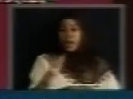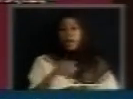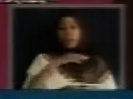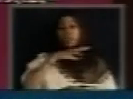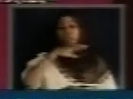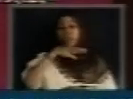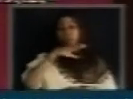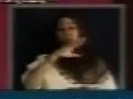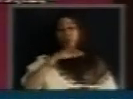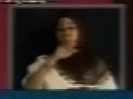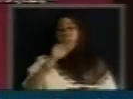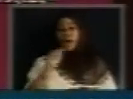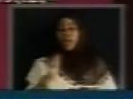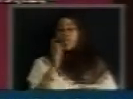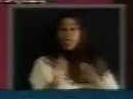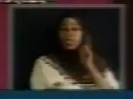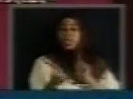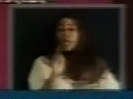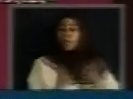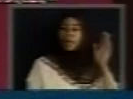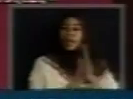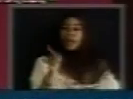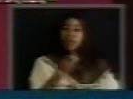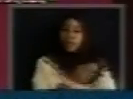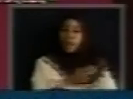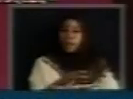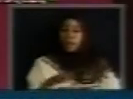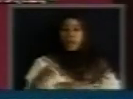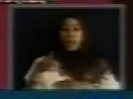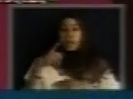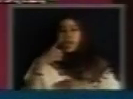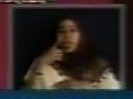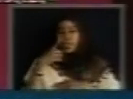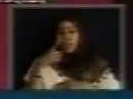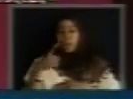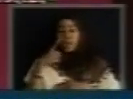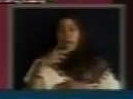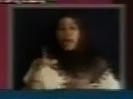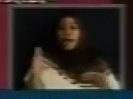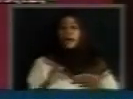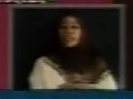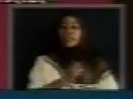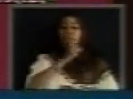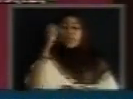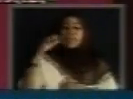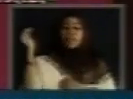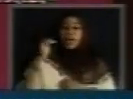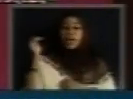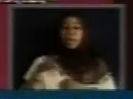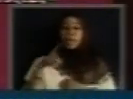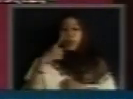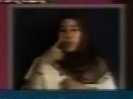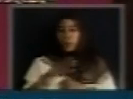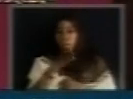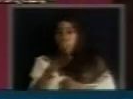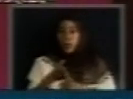tembea juu ya maji, na mbwa akatembea juu ya maji. Akitazamia atapata sifa kwa rafiki yake. Kwa hiyo akamwambia rafiki yake, unaonaje bwana mbwa